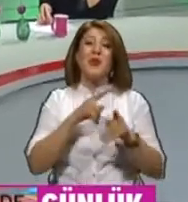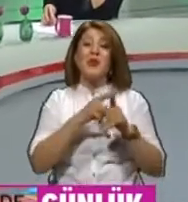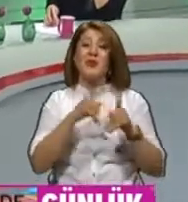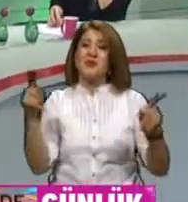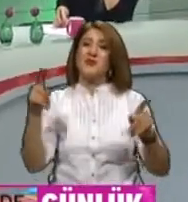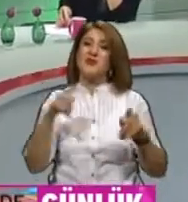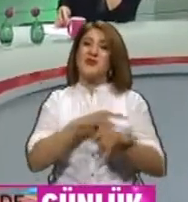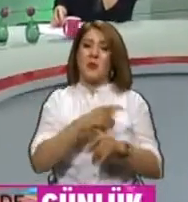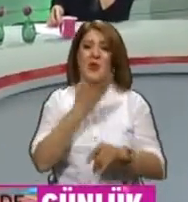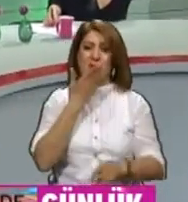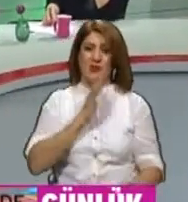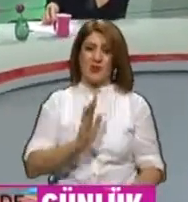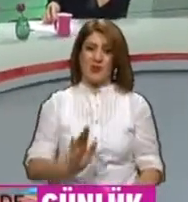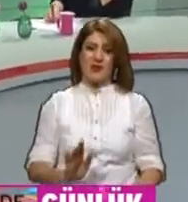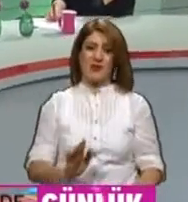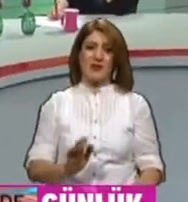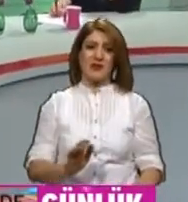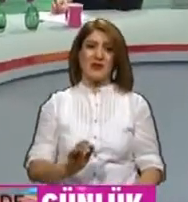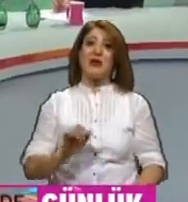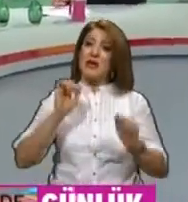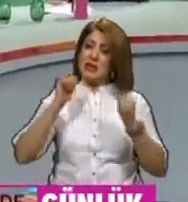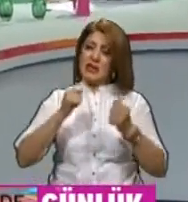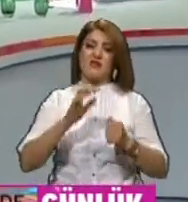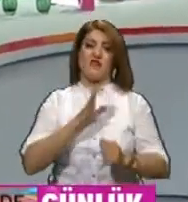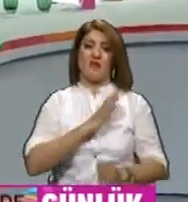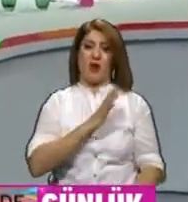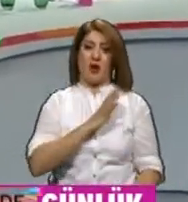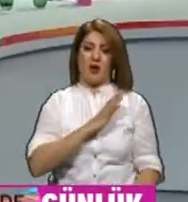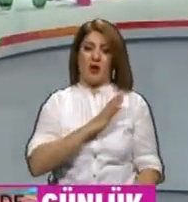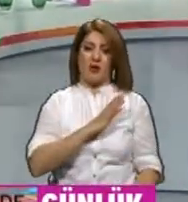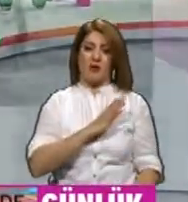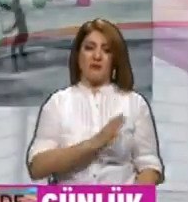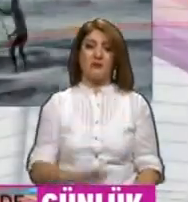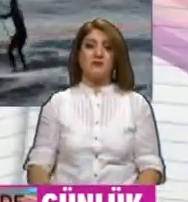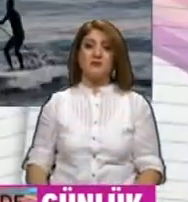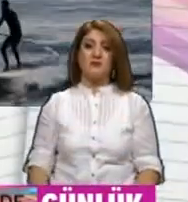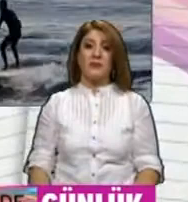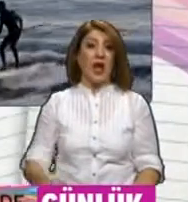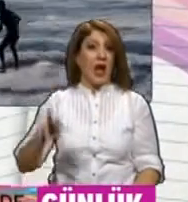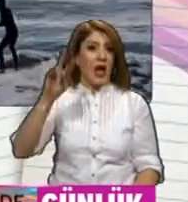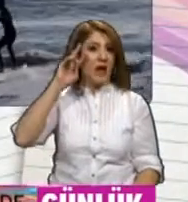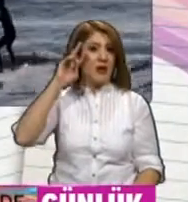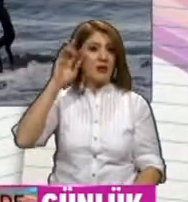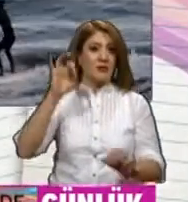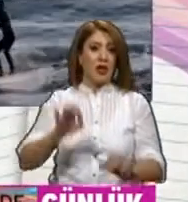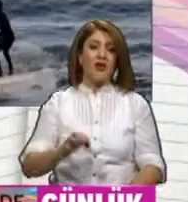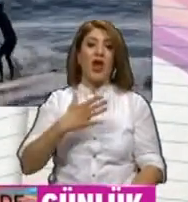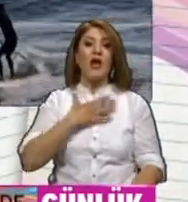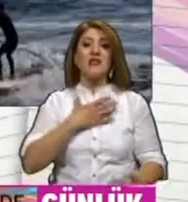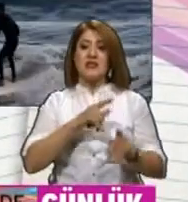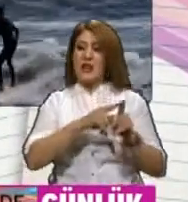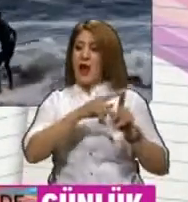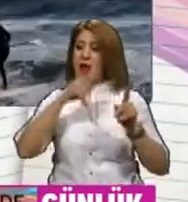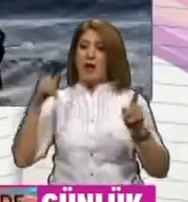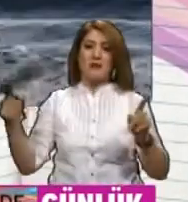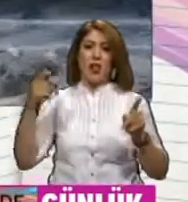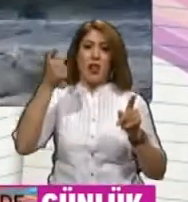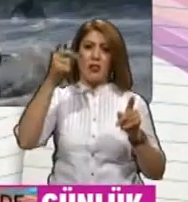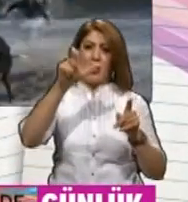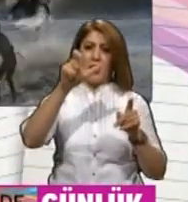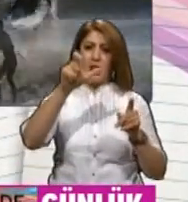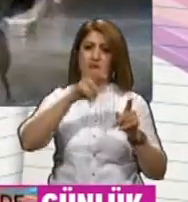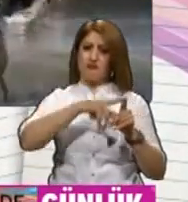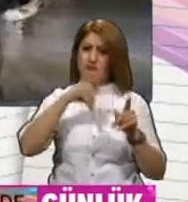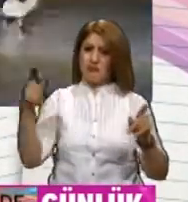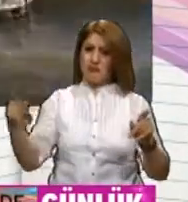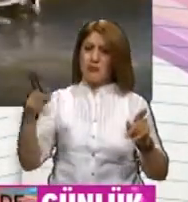bir periyot yok. Kışın çok yoğun yapıyoruz. Aralık ayında başlıyor. Haziran ayına kadar süren bir süreç.